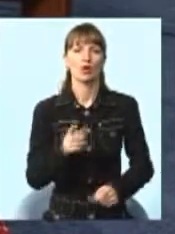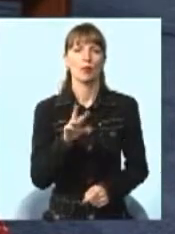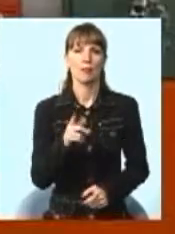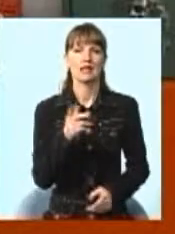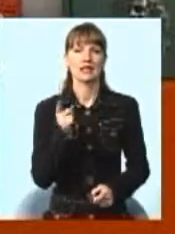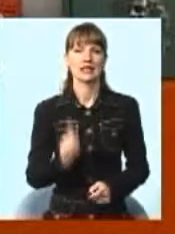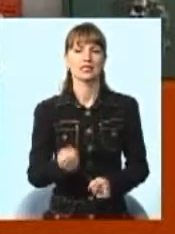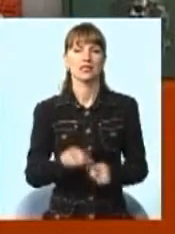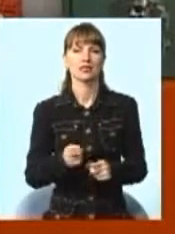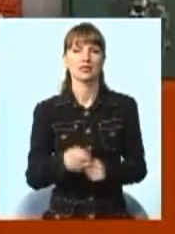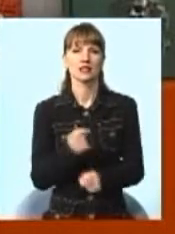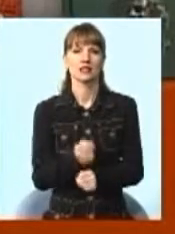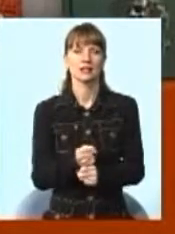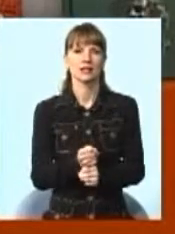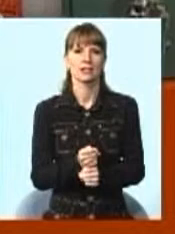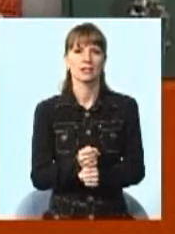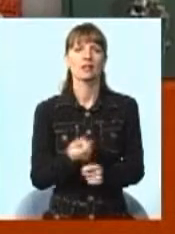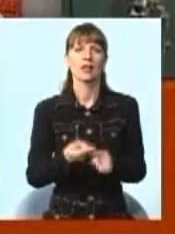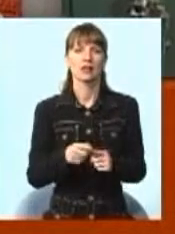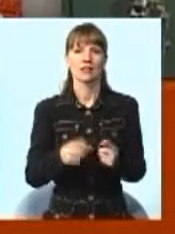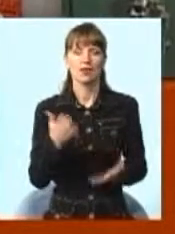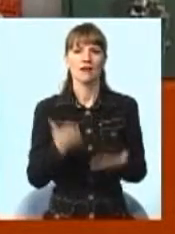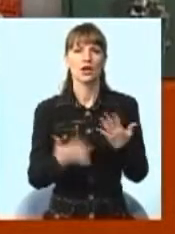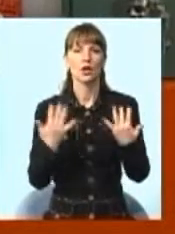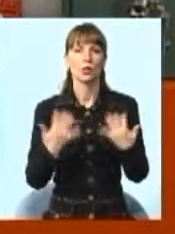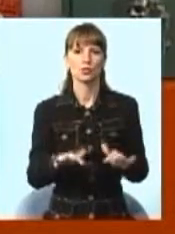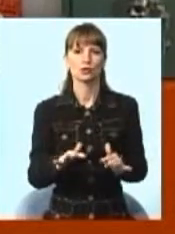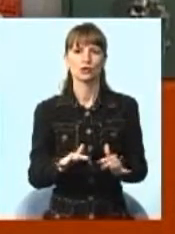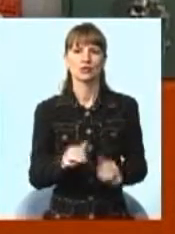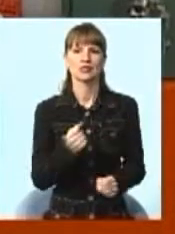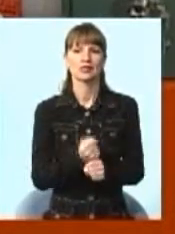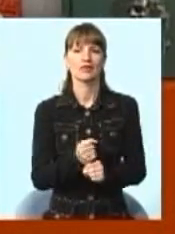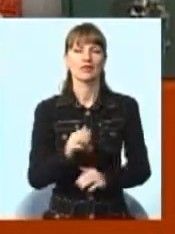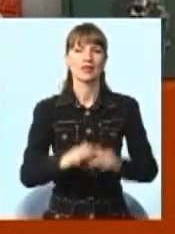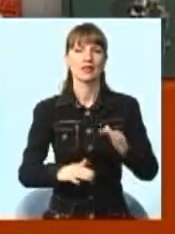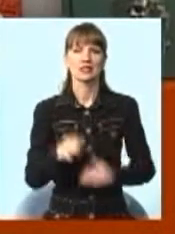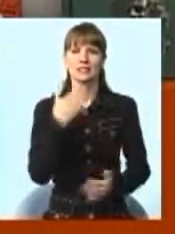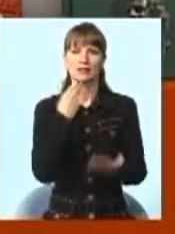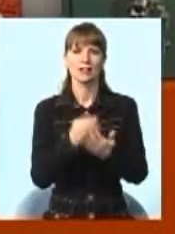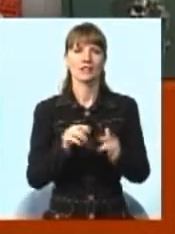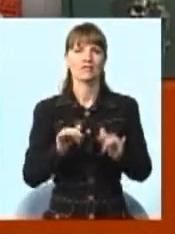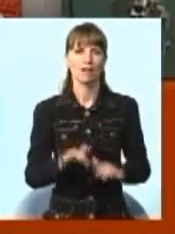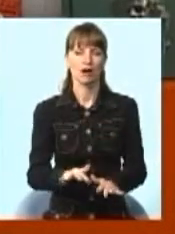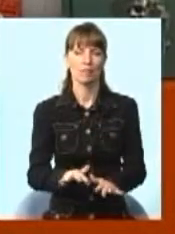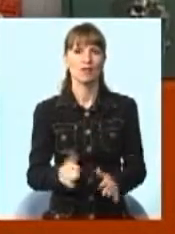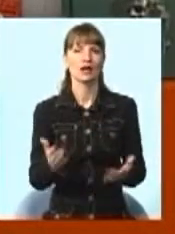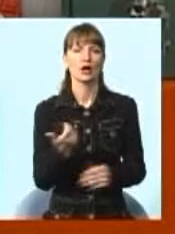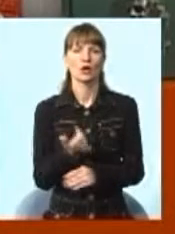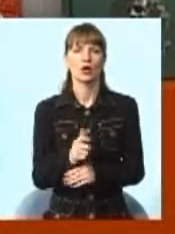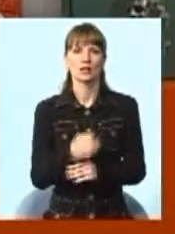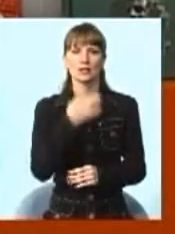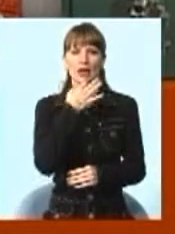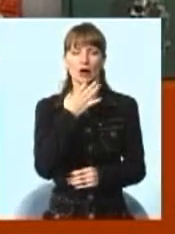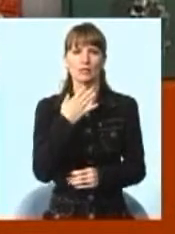зробити? Це, напевно, вже роблять фахівці своєї справи, які дуже